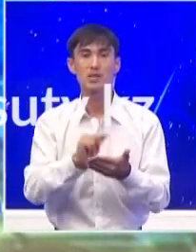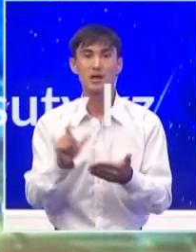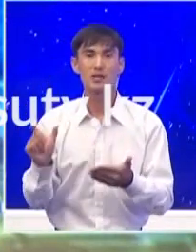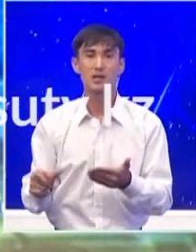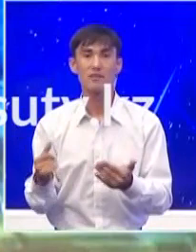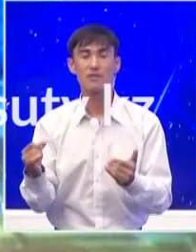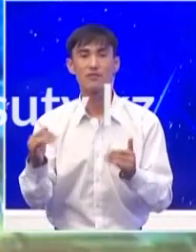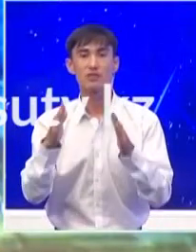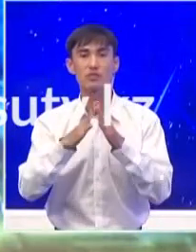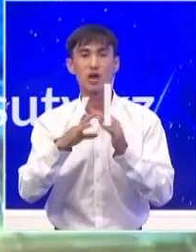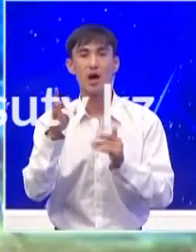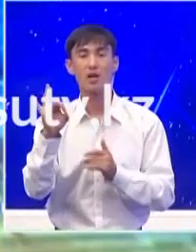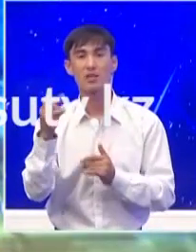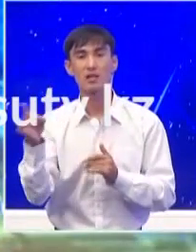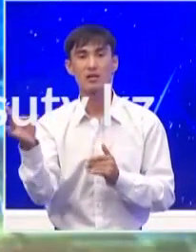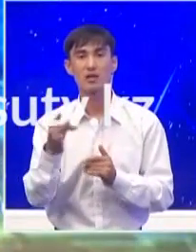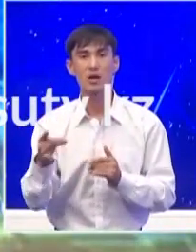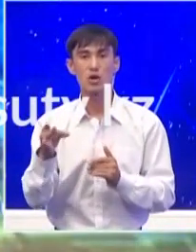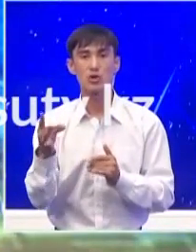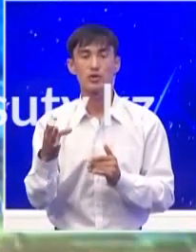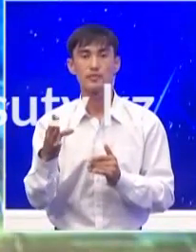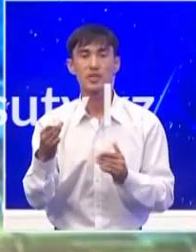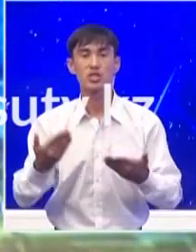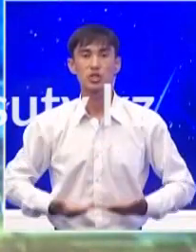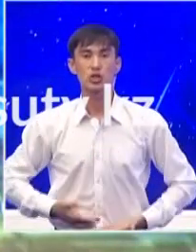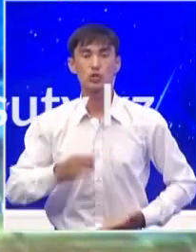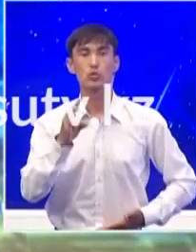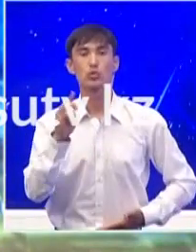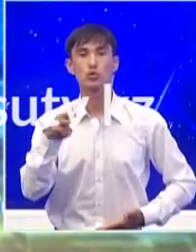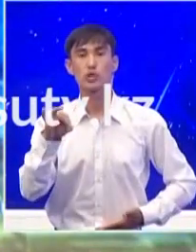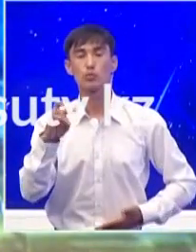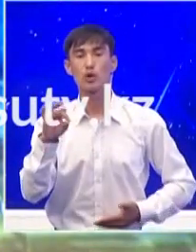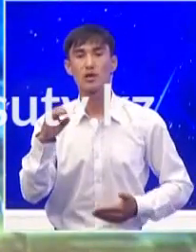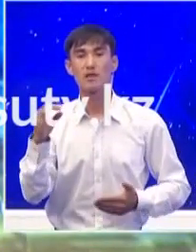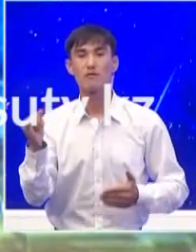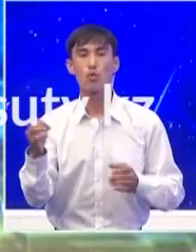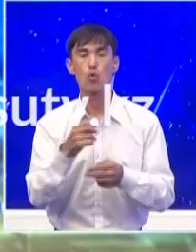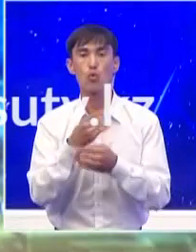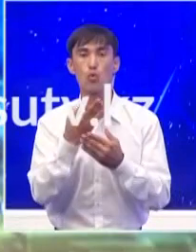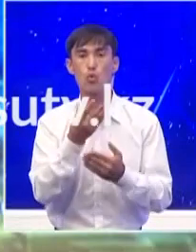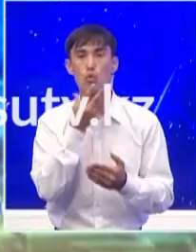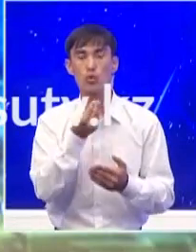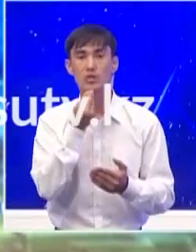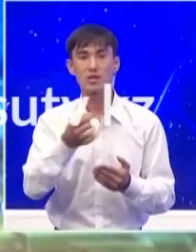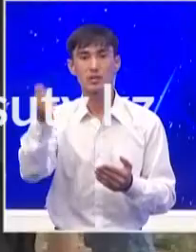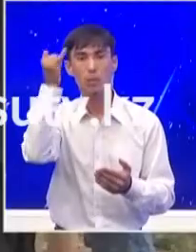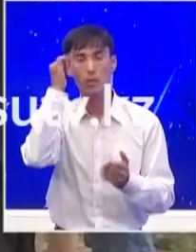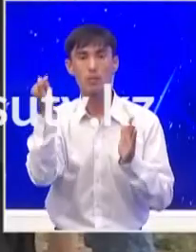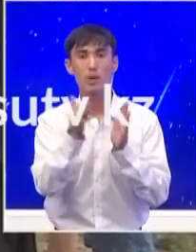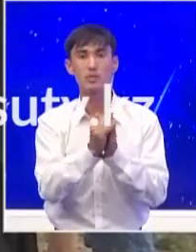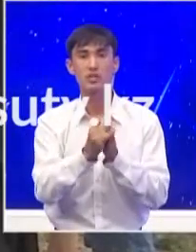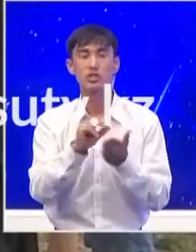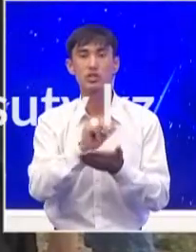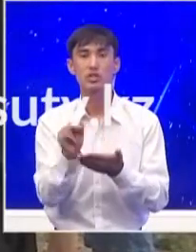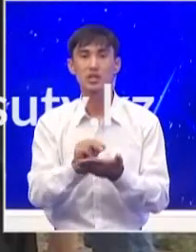фасад дома в микрорайоне я коротал которому жил турсын абдувалиев украшает своеобразный мемориал памяти член союза писателей